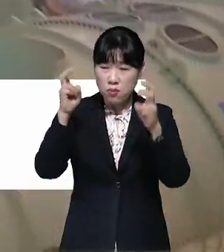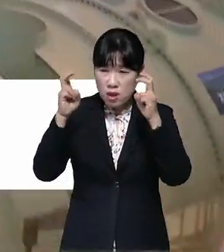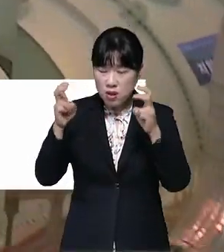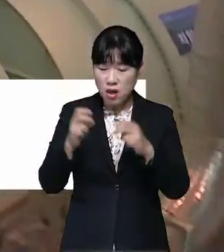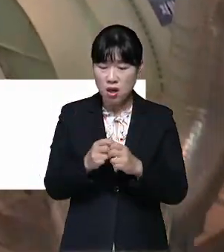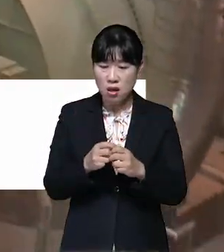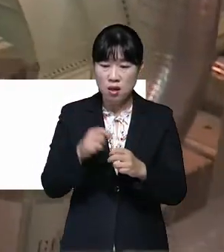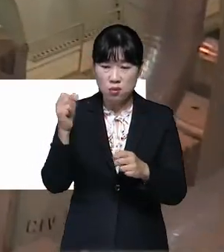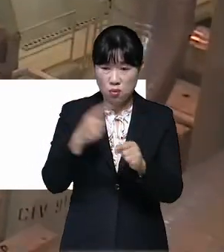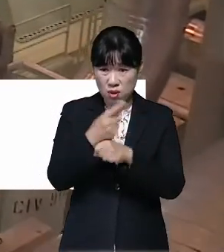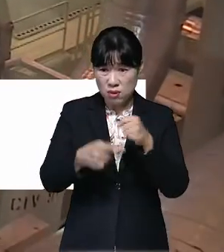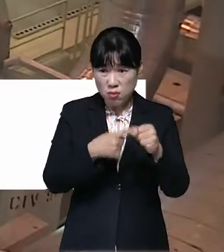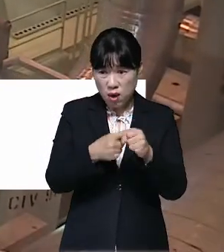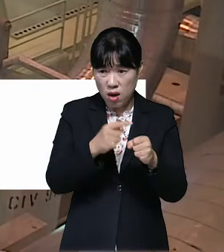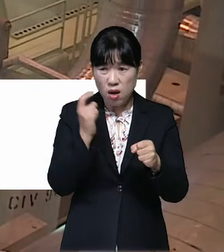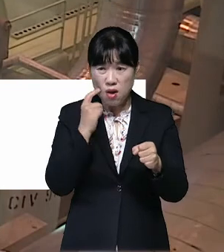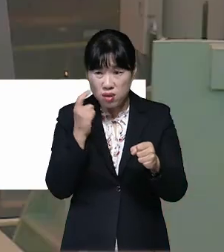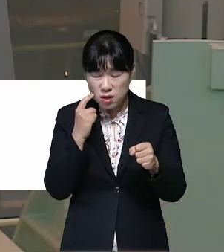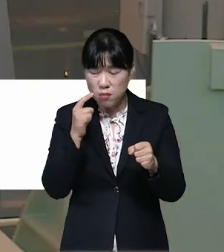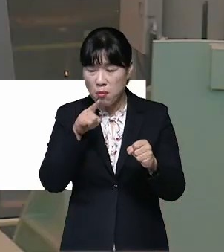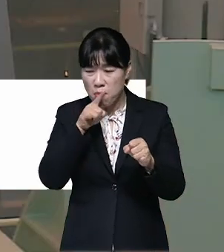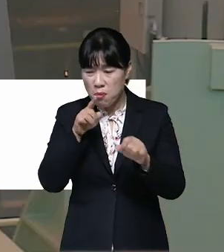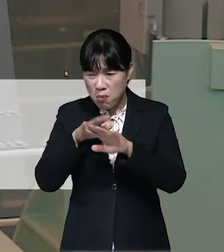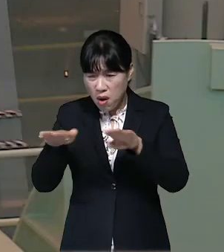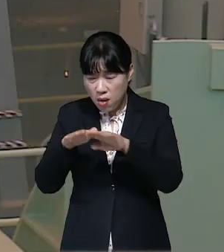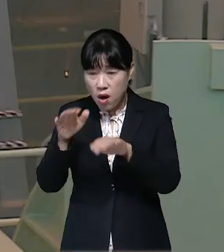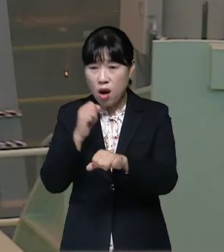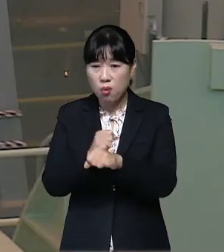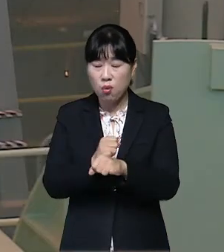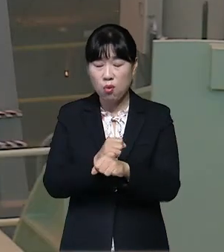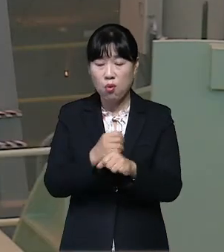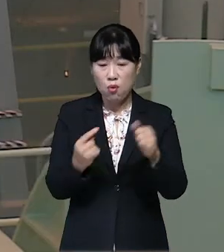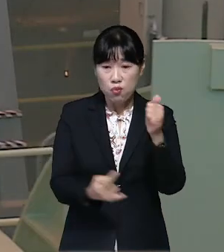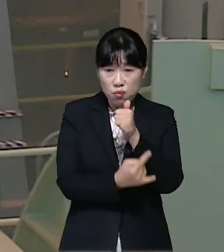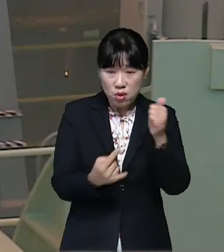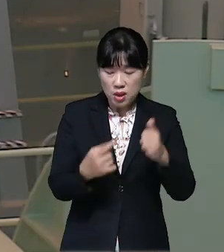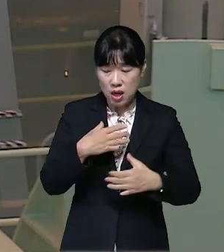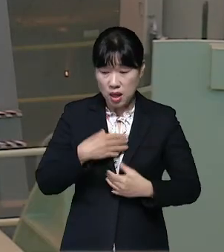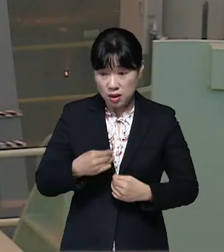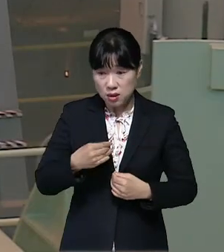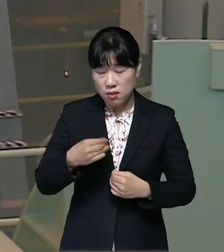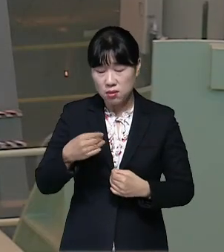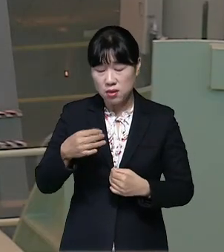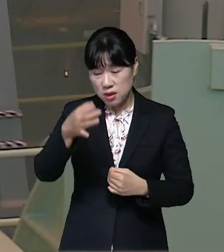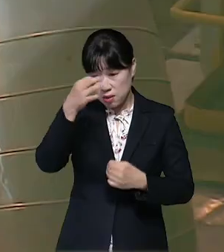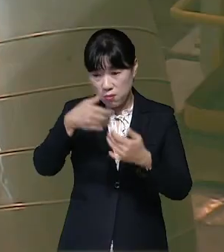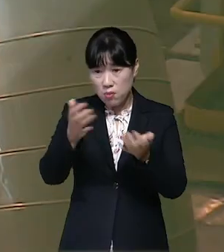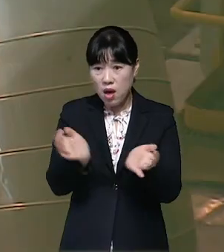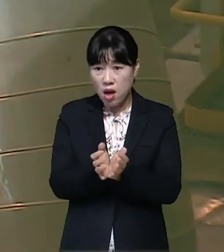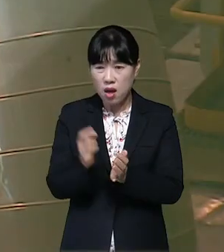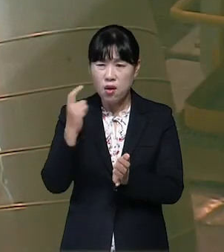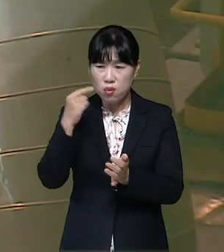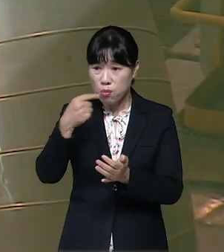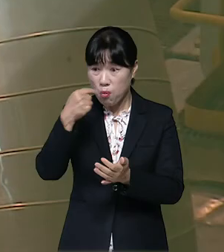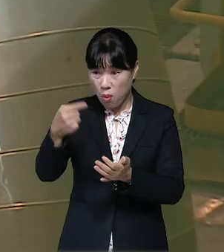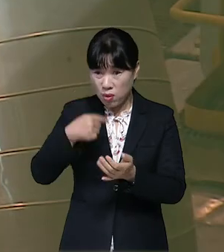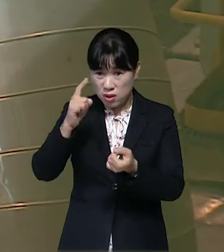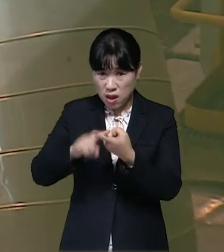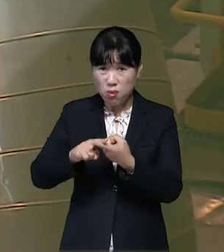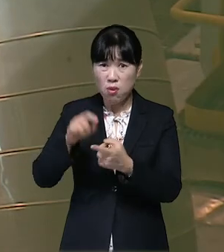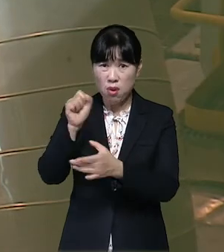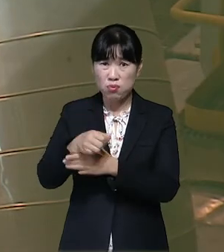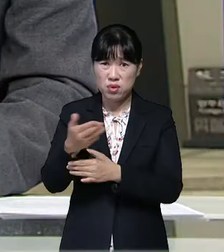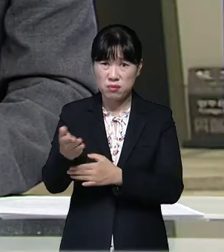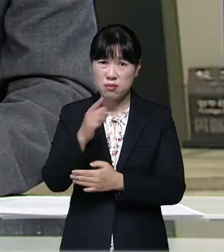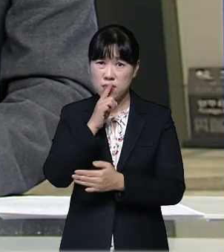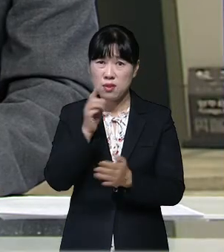바빴고 원자력안전위원회와 원자력안전기술원은 거짓 보고에 따라 재용접을 허가했다고 지적했습니다.